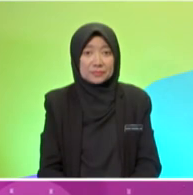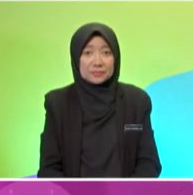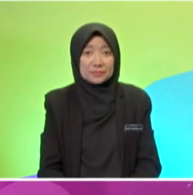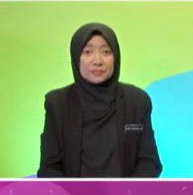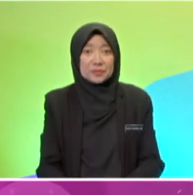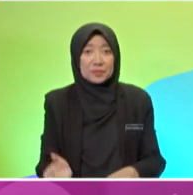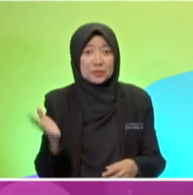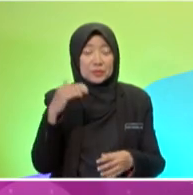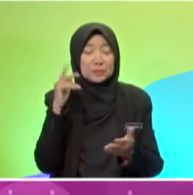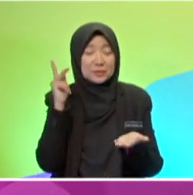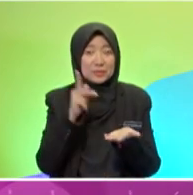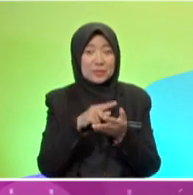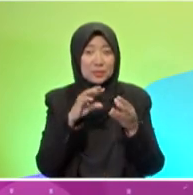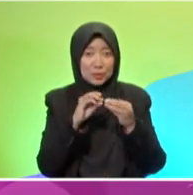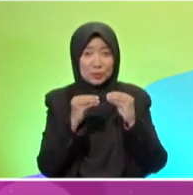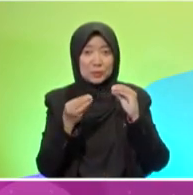Jom kenal nombor.